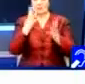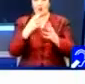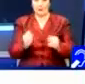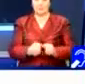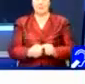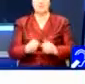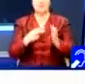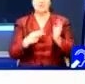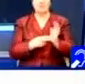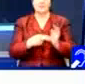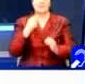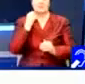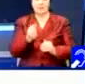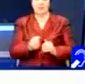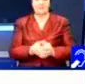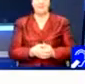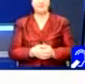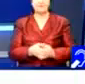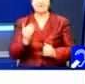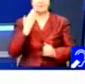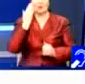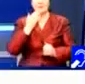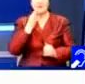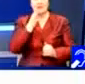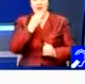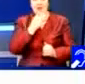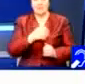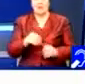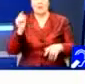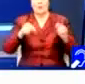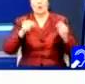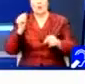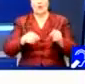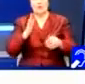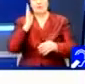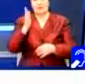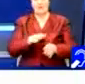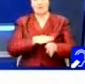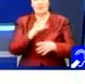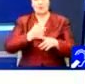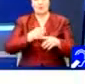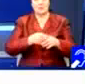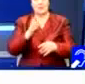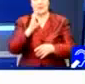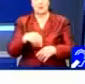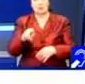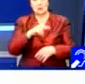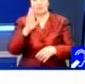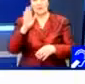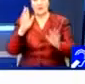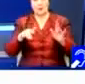și 17 grade mâine la prânz. Și în România, vremea se strică, ploile vor cuprinde toată jumătatea de sud est a țării,